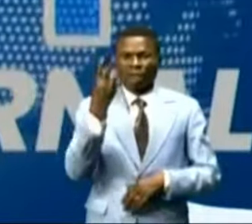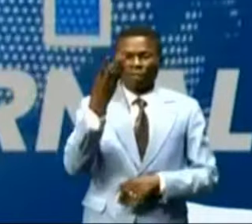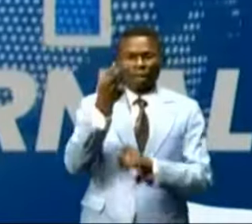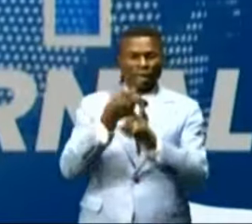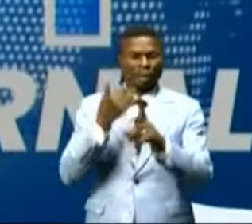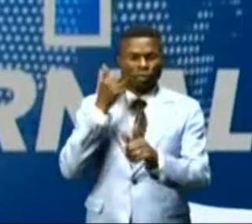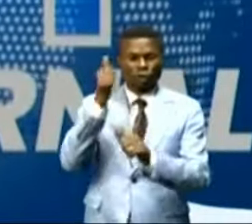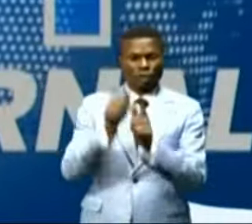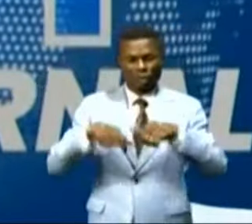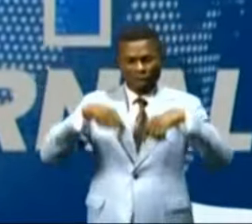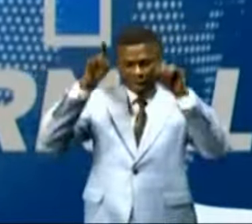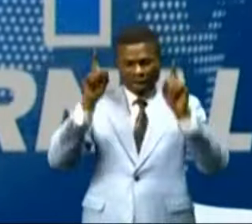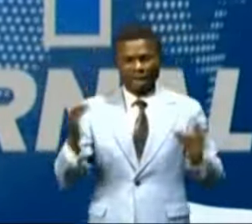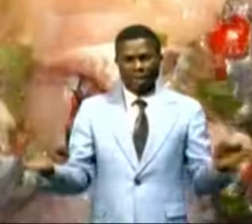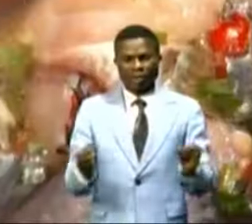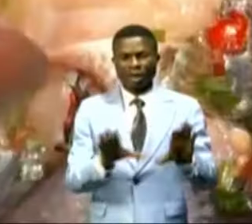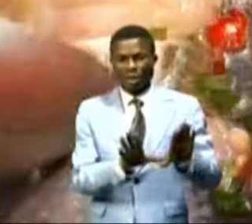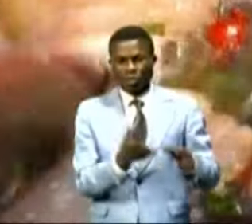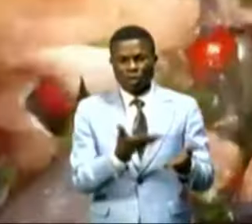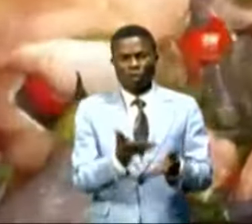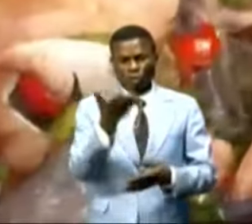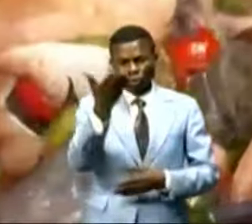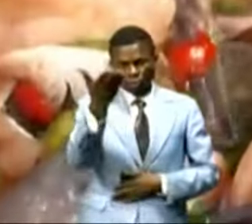de chaque année. Reportage.